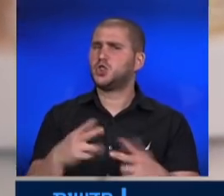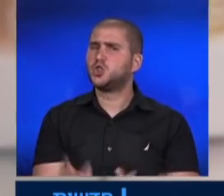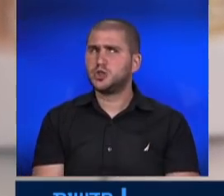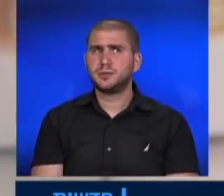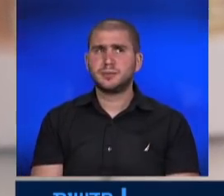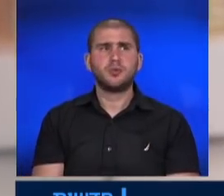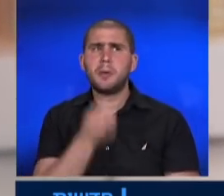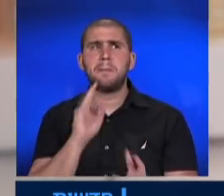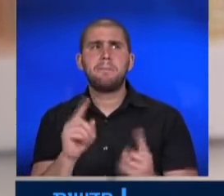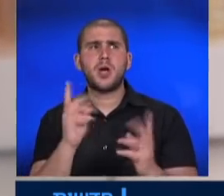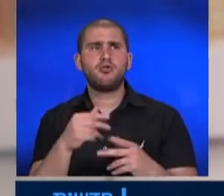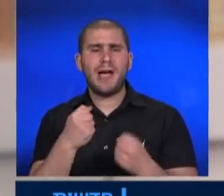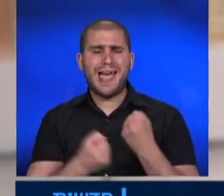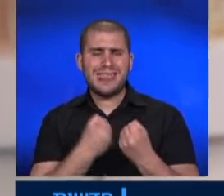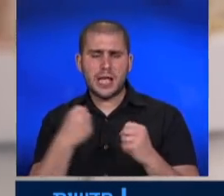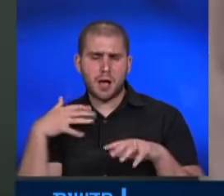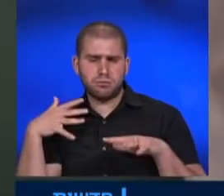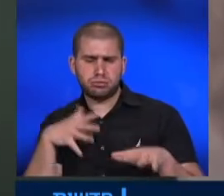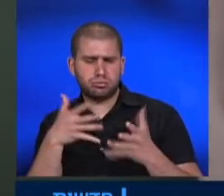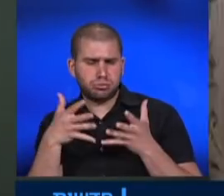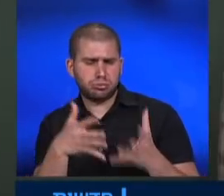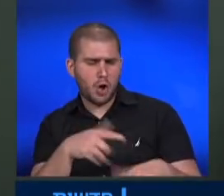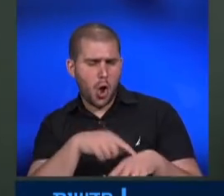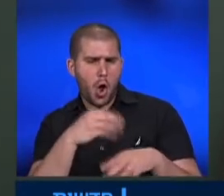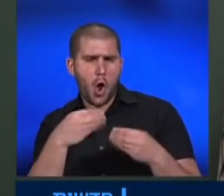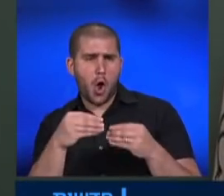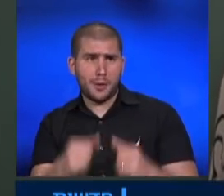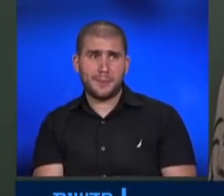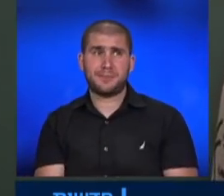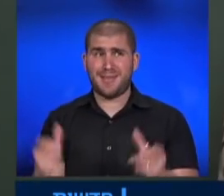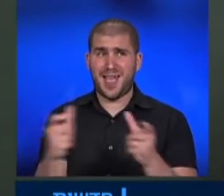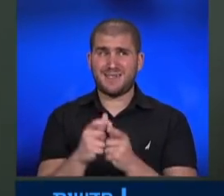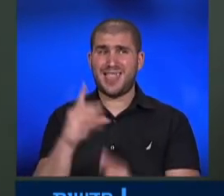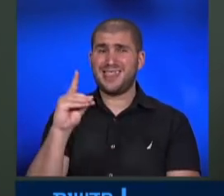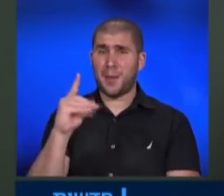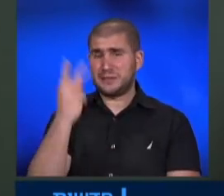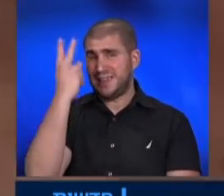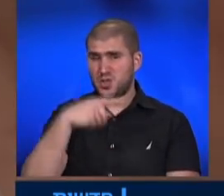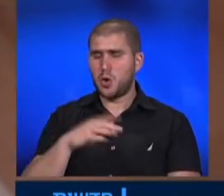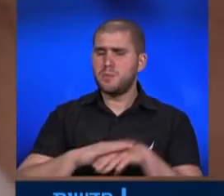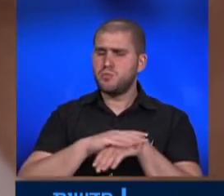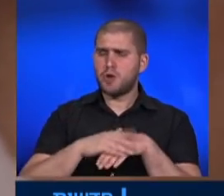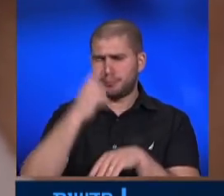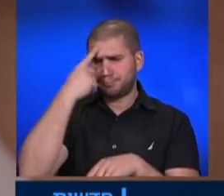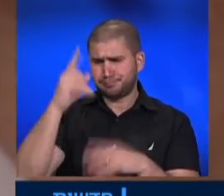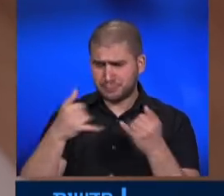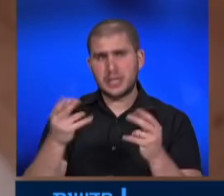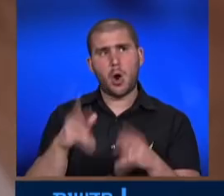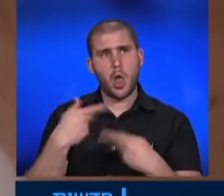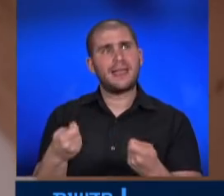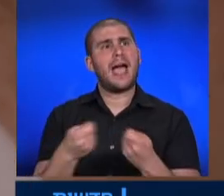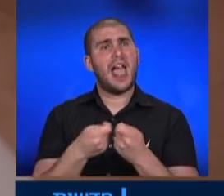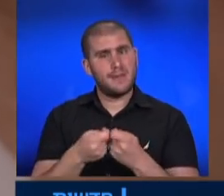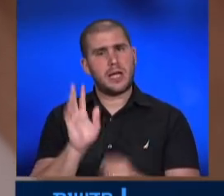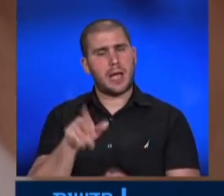קורה שיש אנרגיה שחודרת לאור. בחברת דרמפנס הבינו שהמשחה שפיתחו יכולה להיות רלוונטית גם